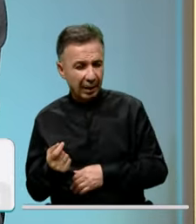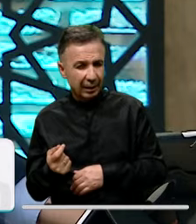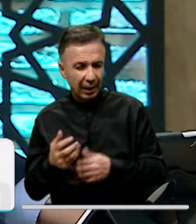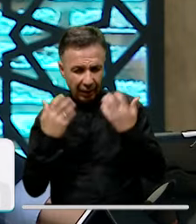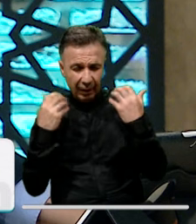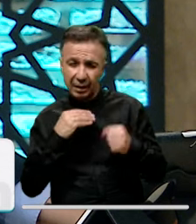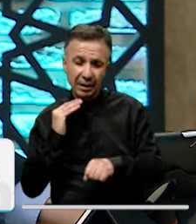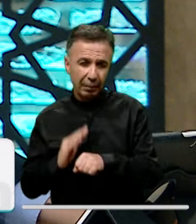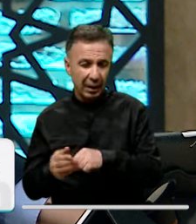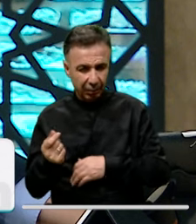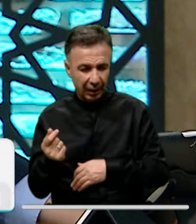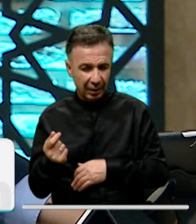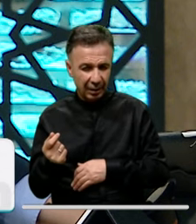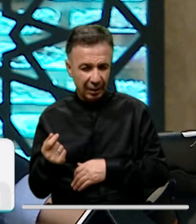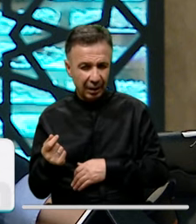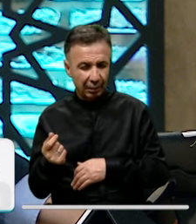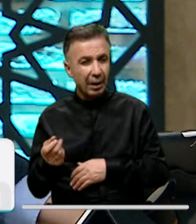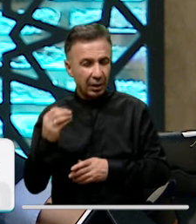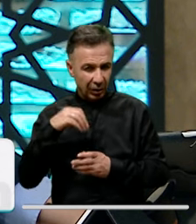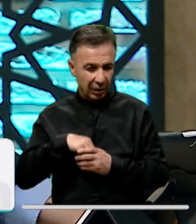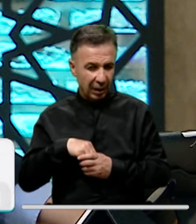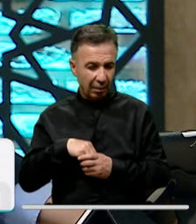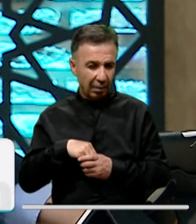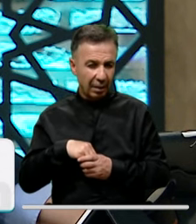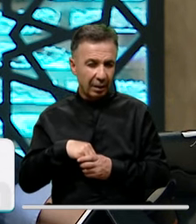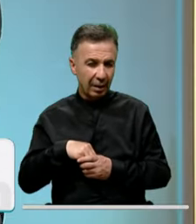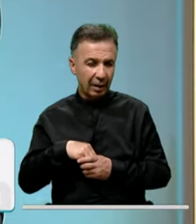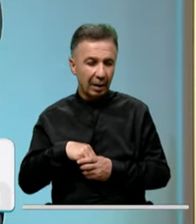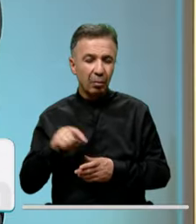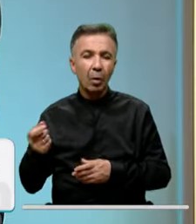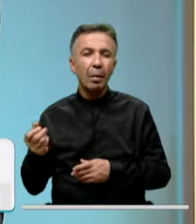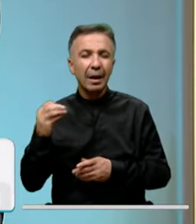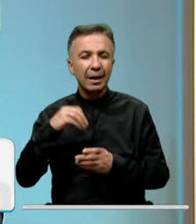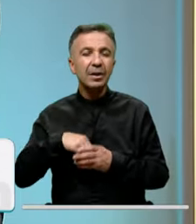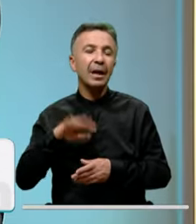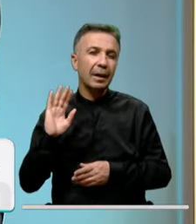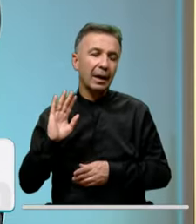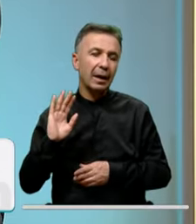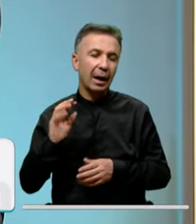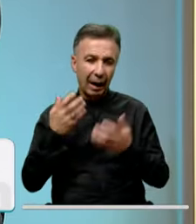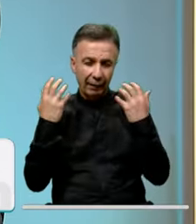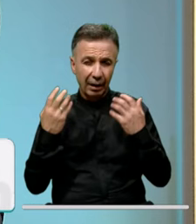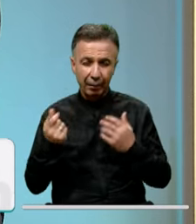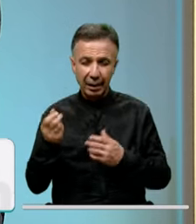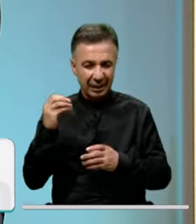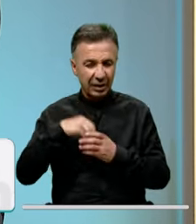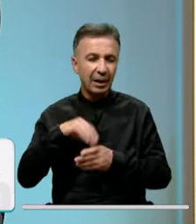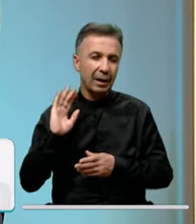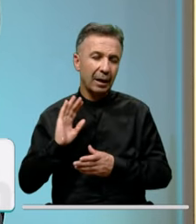bedelin içerisinden mi? Sizin bu bedelinizin içerisinden değil. Sizin yatırdığınız